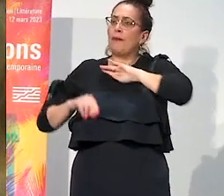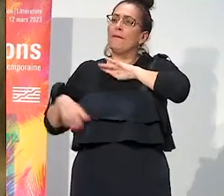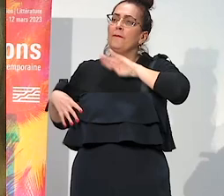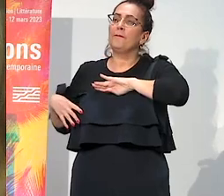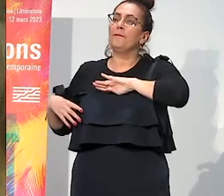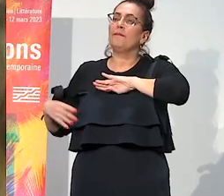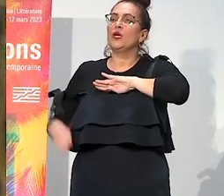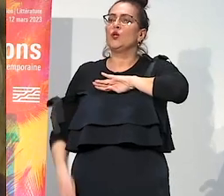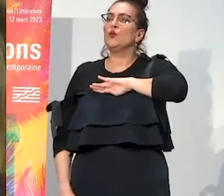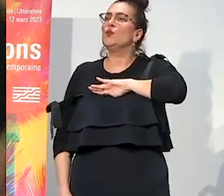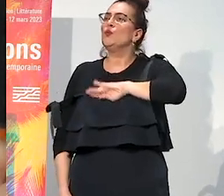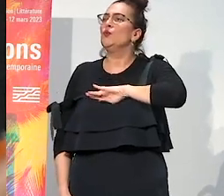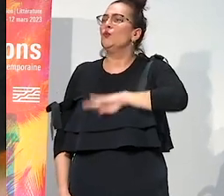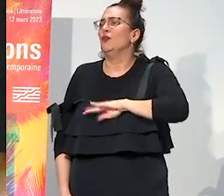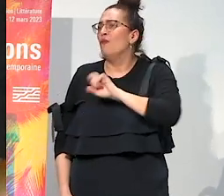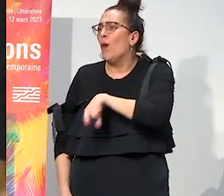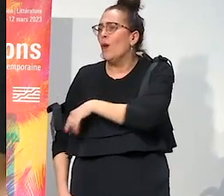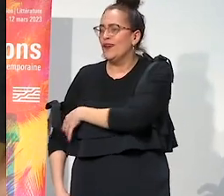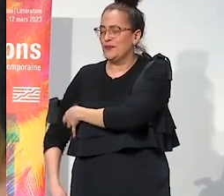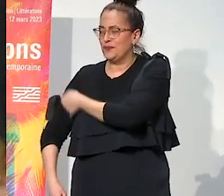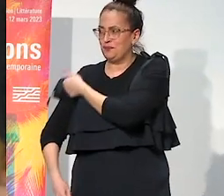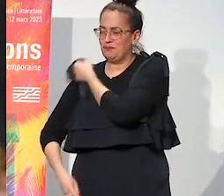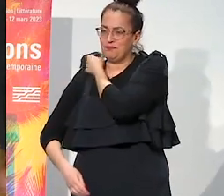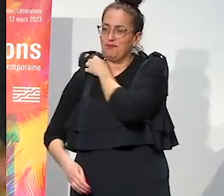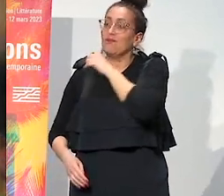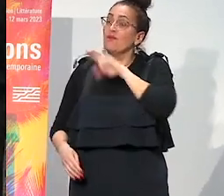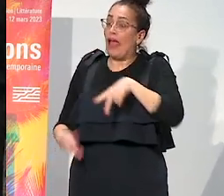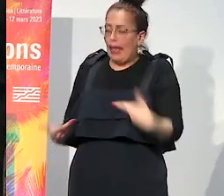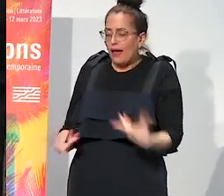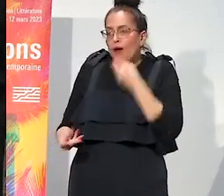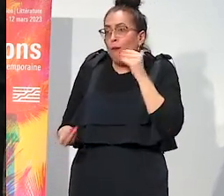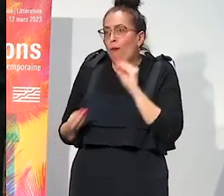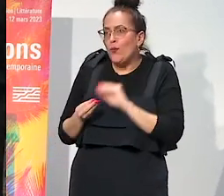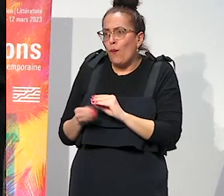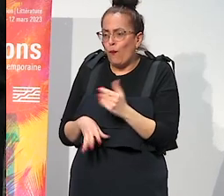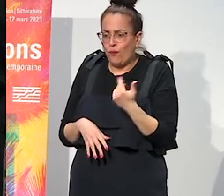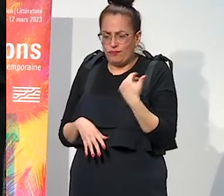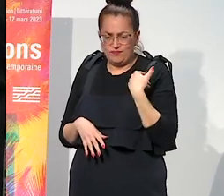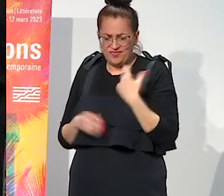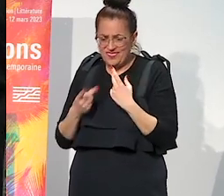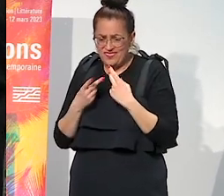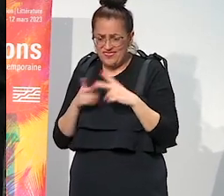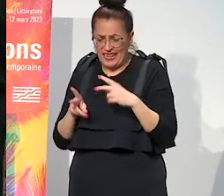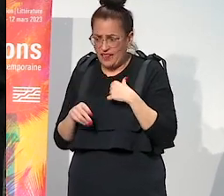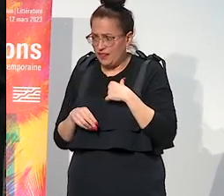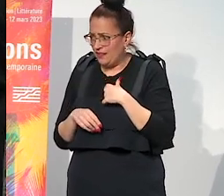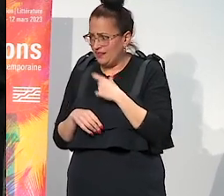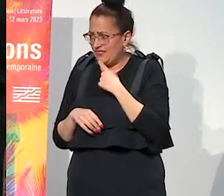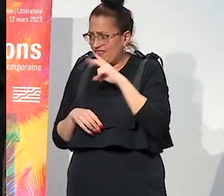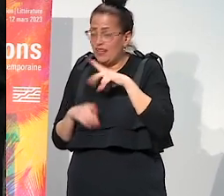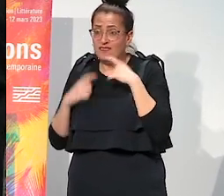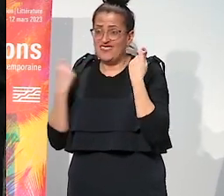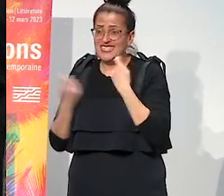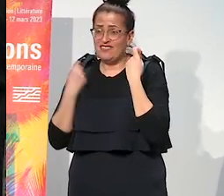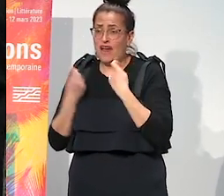l'impression de ne pas pouvoir très pratiquement. Parce que c'est vrai que là, le week-end dernier, j'ai fait 3 villes en 3 jours. Ouais, 3 festivals. Ouais. Donc pour le